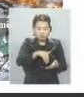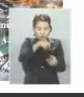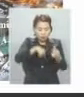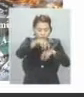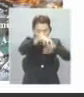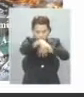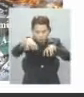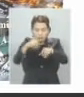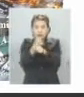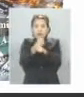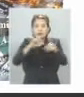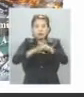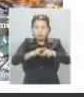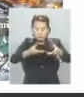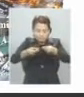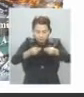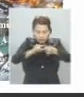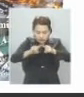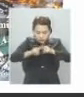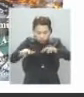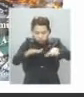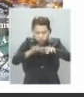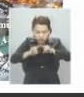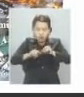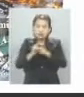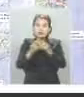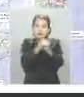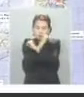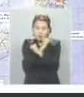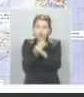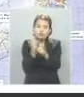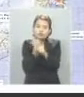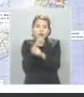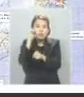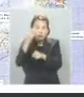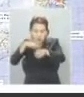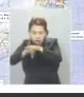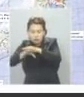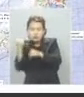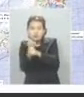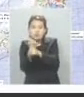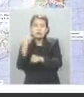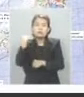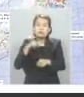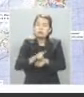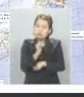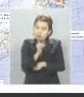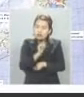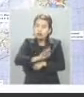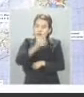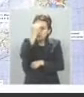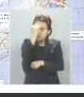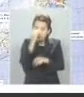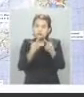เกี่ยวกับการรับมือทั้งอุปกรณ์แผนการจัดการและซ้อมอพยพหนีภัยพิบัติอย่างต่อเนื่องในระดับที่ดีแต่แผ่นดิน